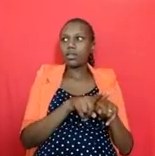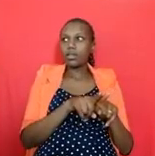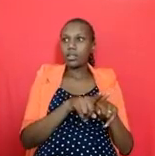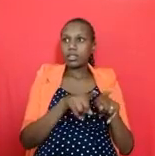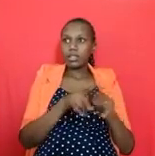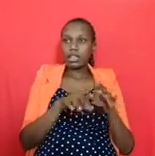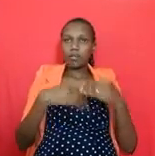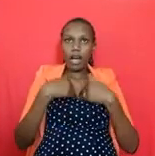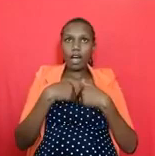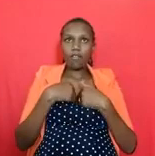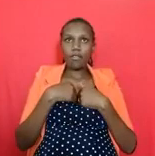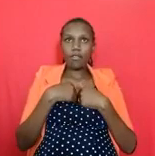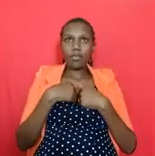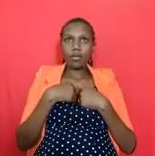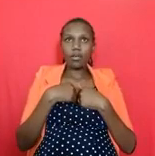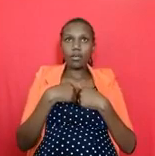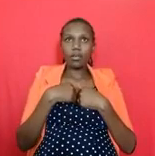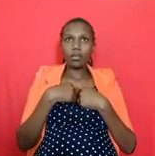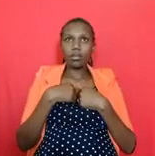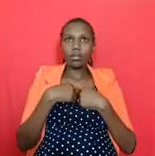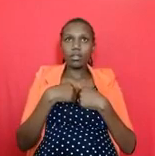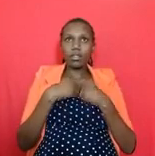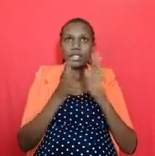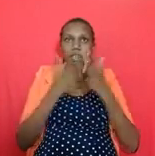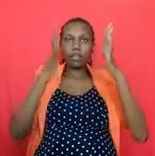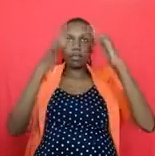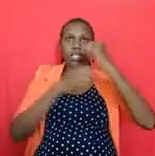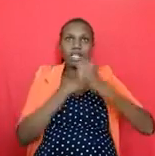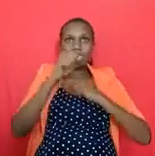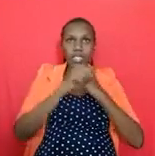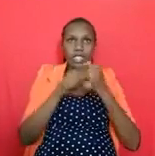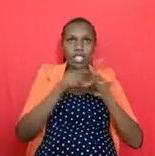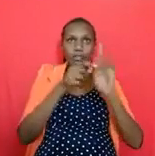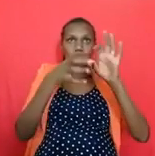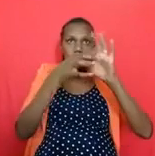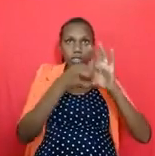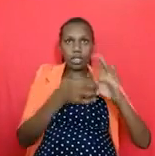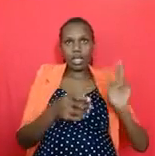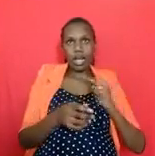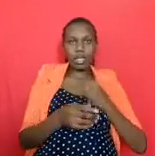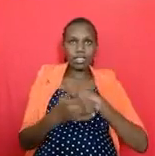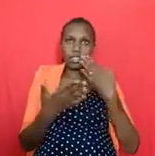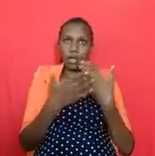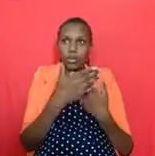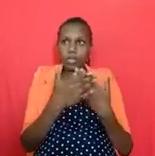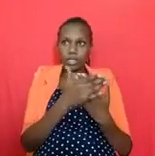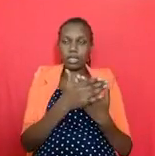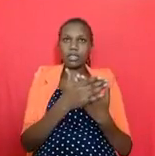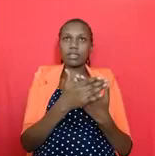nĩaraheirwo mĩaka mĩingĩ she celebrated her birthday so even as she joins me as a witness